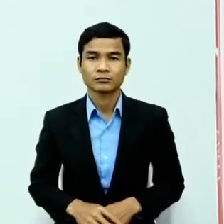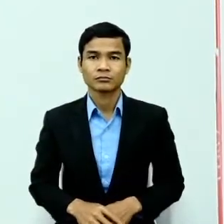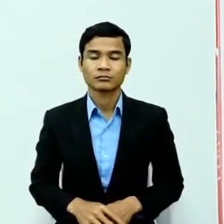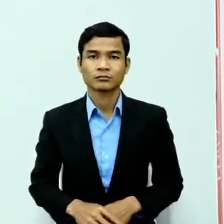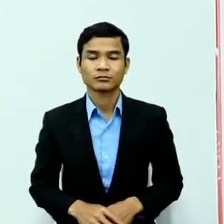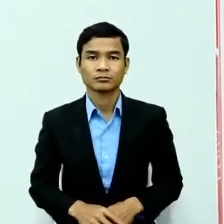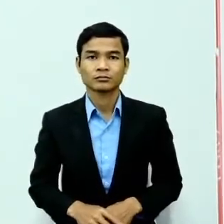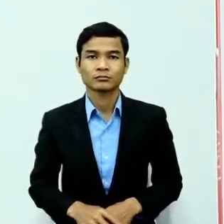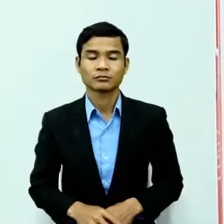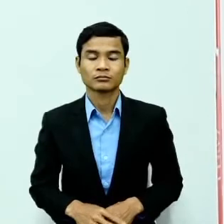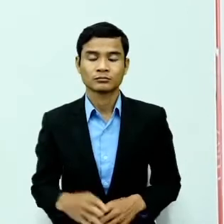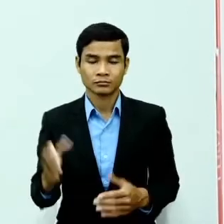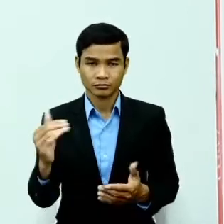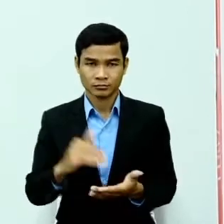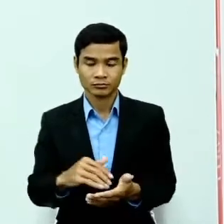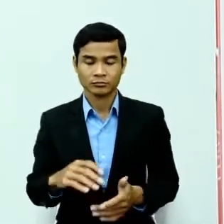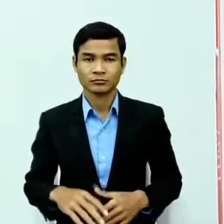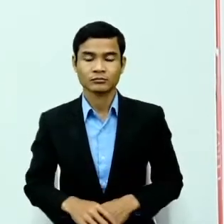ăn làng